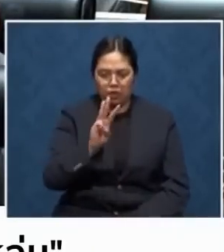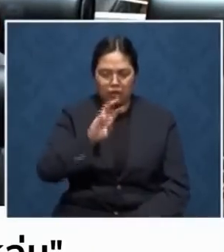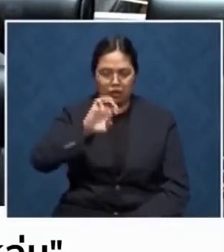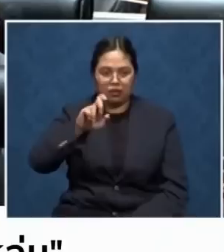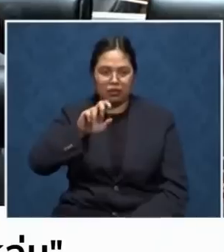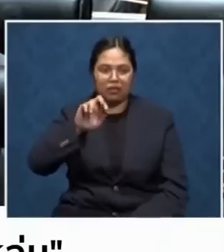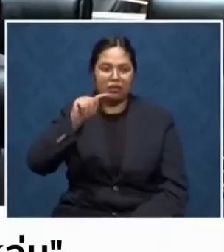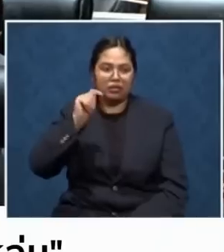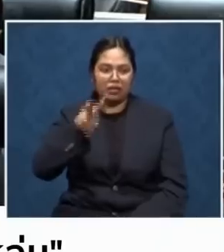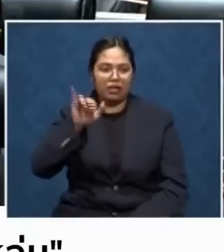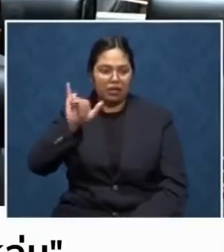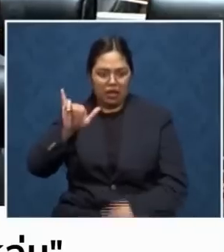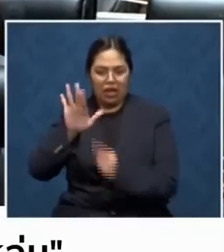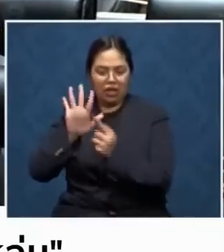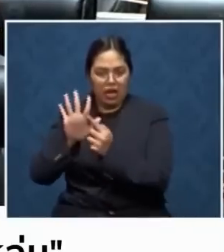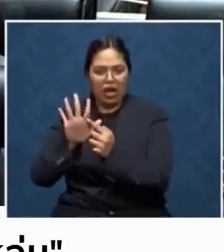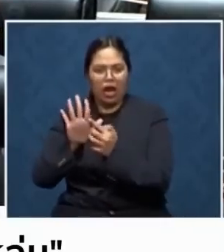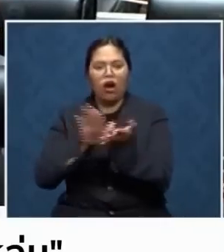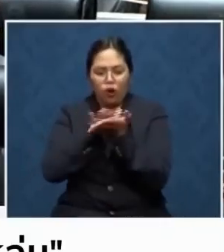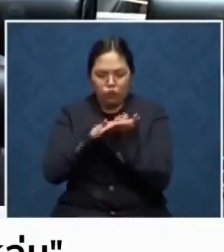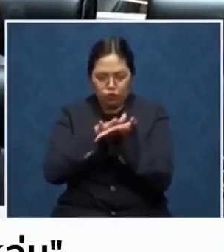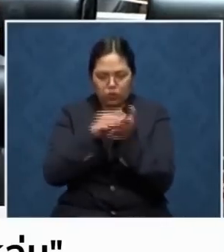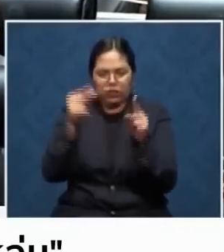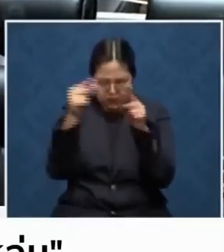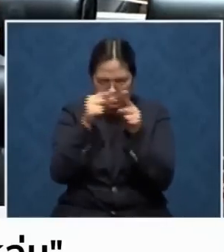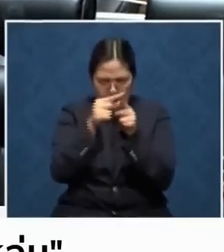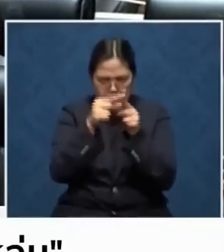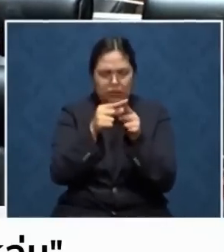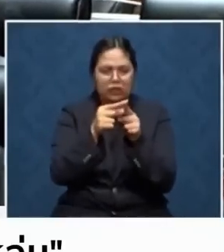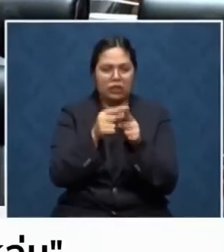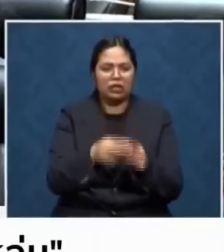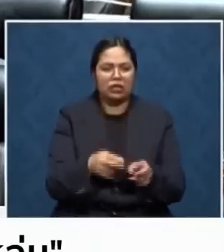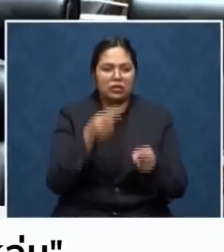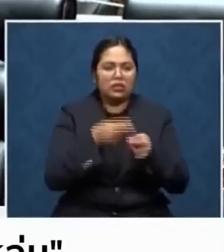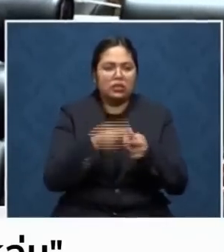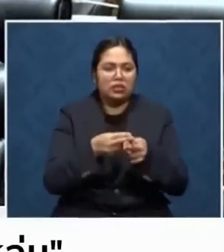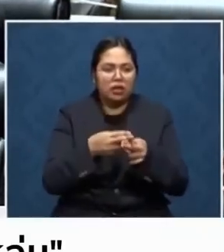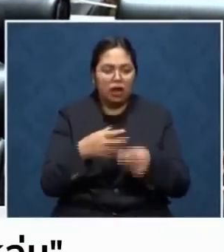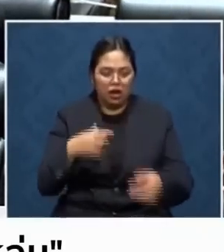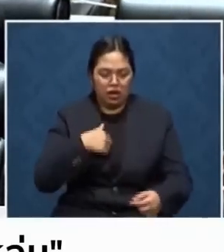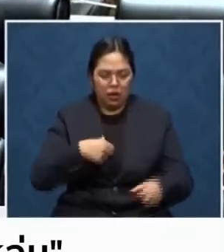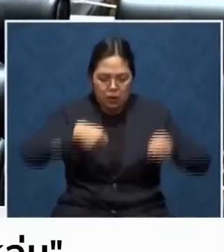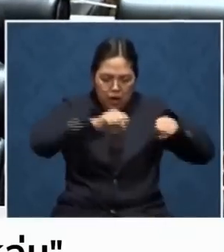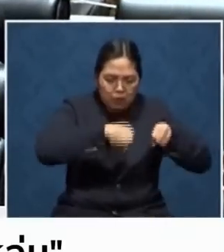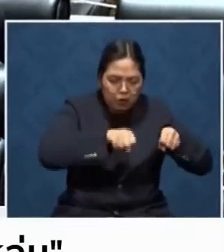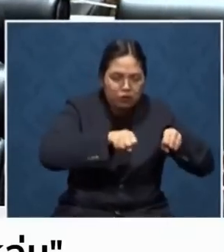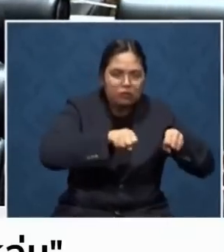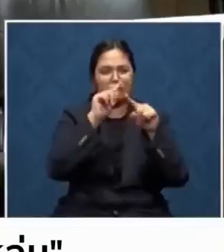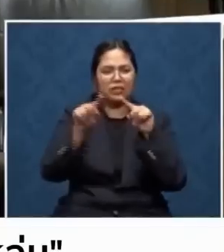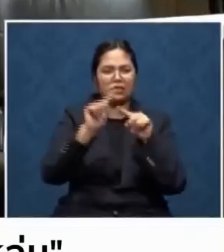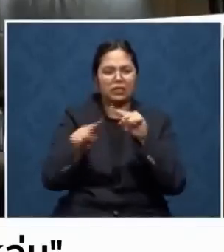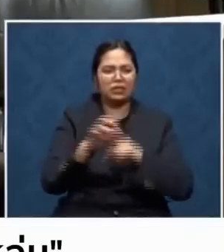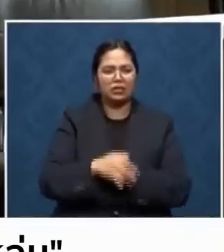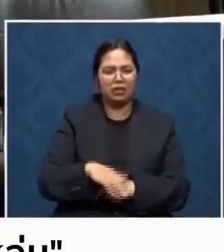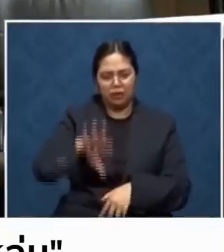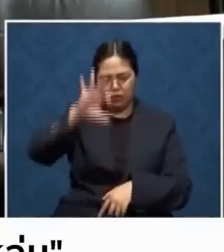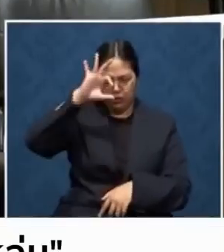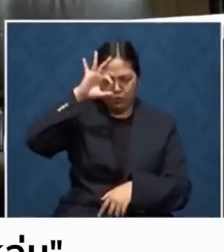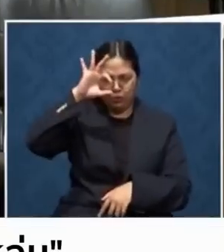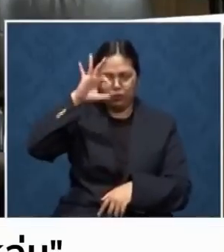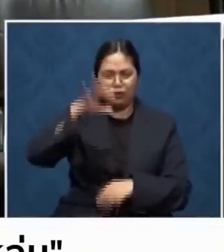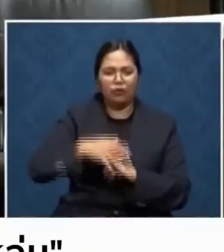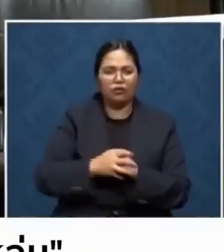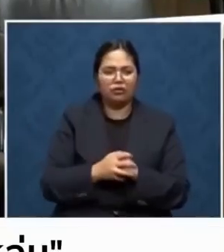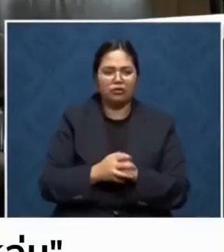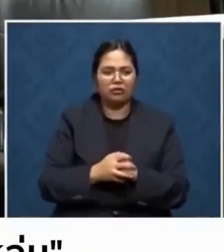ไปมากับนางสาวสรัสนันท์อีกด้วยค่ะจนที่สุดนายพัฒนาสรรพโสส.ส.ชัยภูมิพรรคเพื่อไทยได้ประท้วงให้ประธ